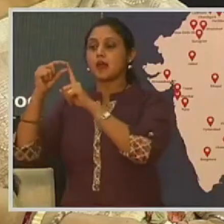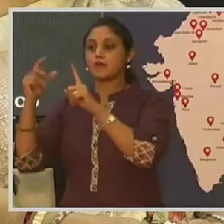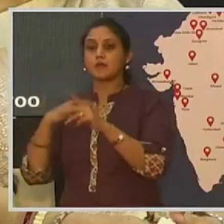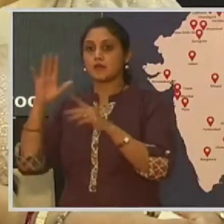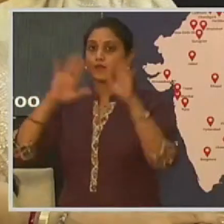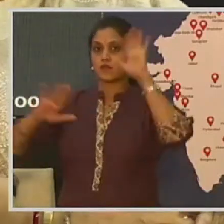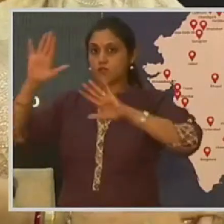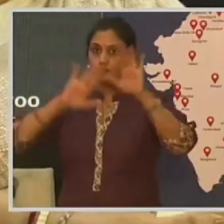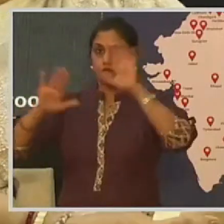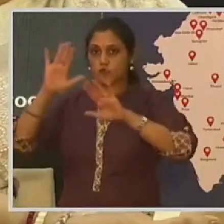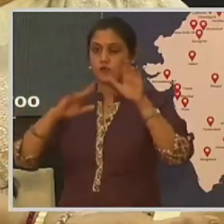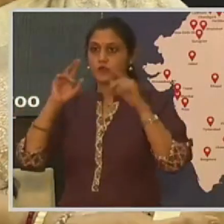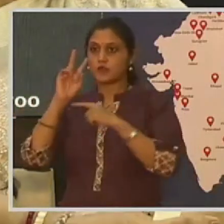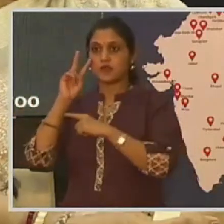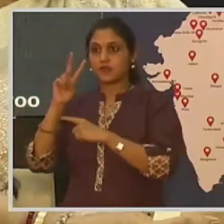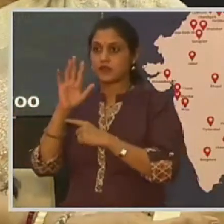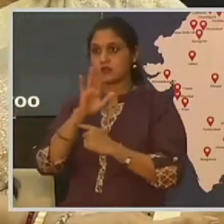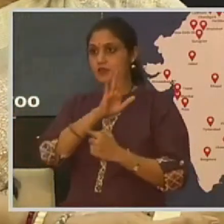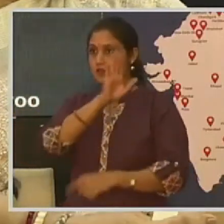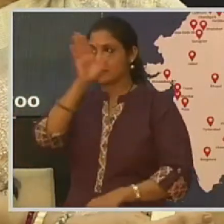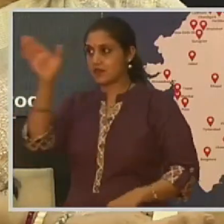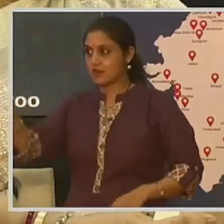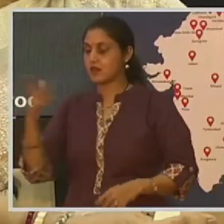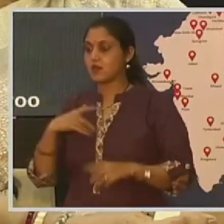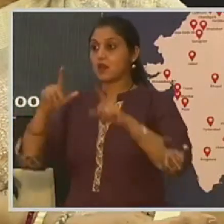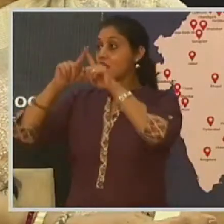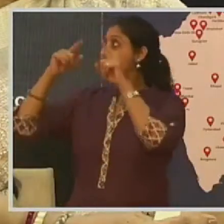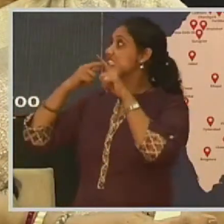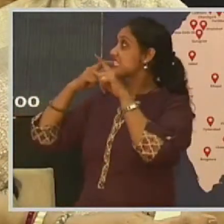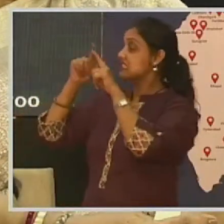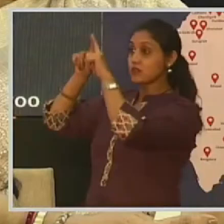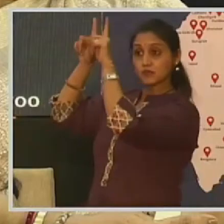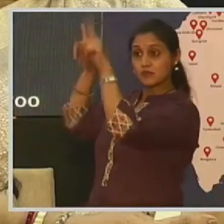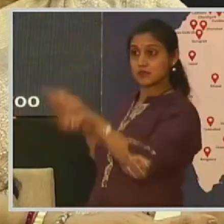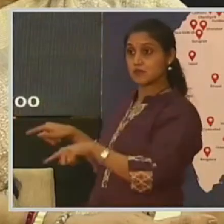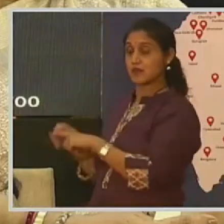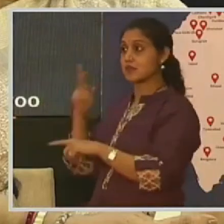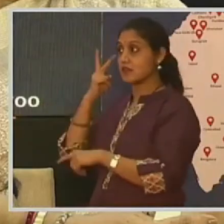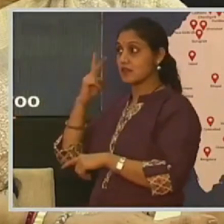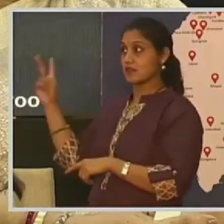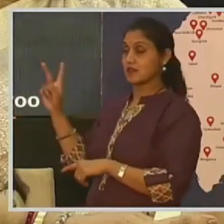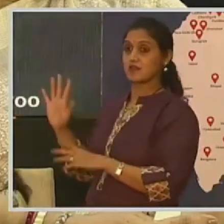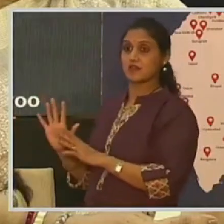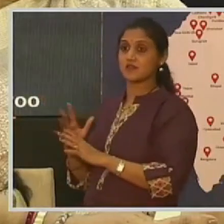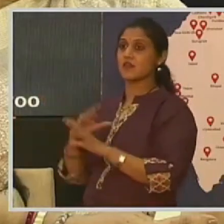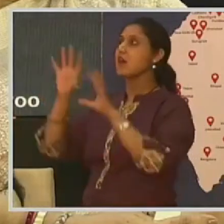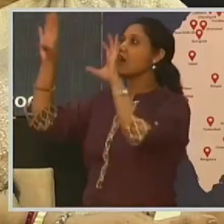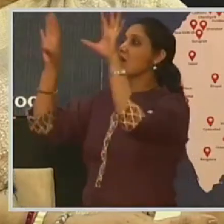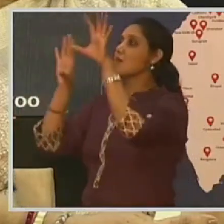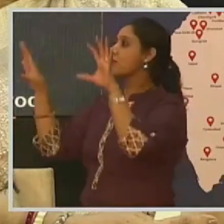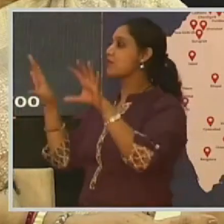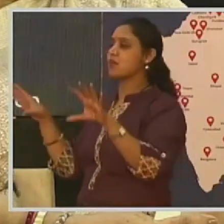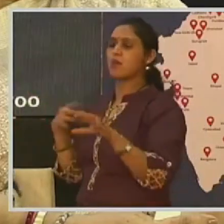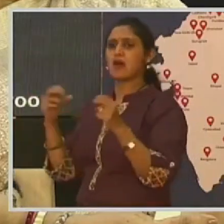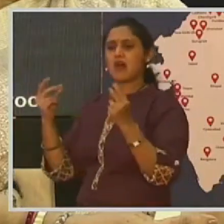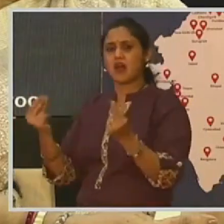हैं, आप जो भी देख रहे हैं स्क्रीन पे, कभी कभी ऐसा होता है कि स्क्रीन पे बहुत सारी चीज़ चल रही होती